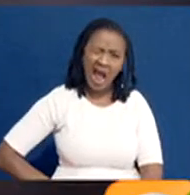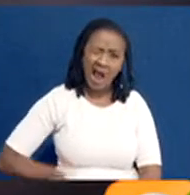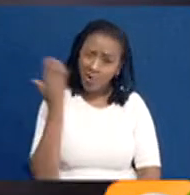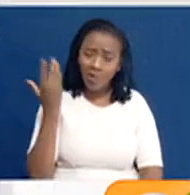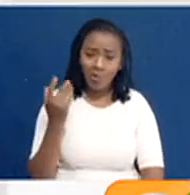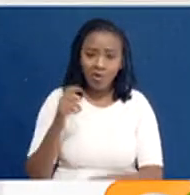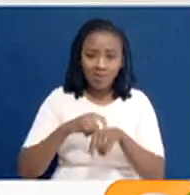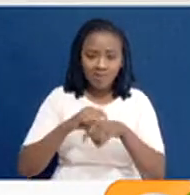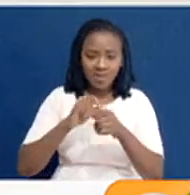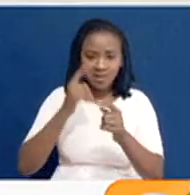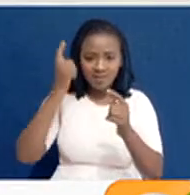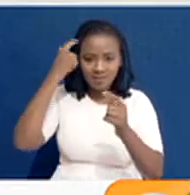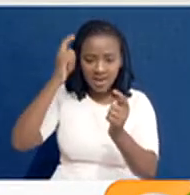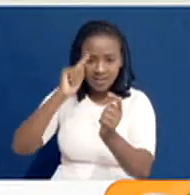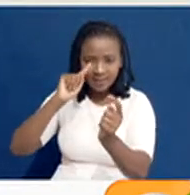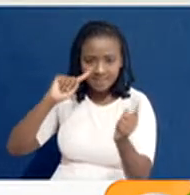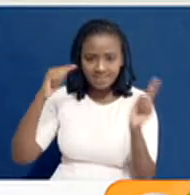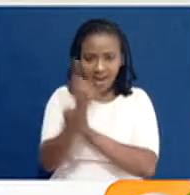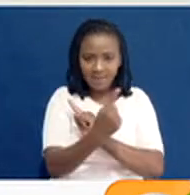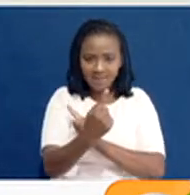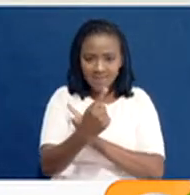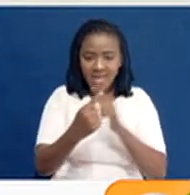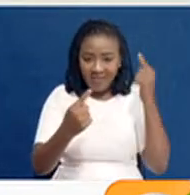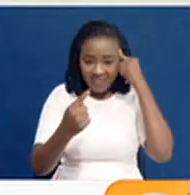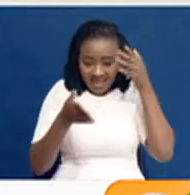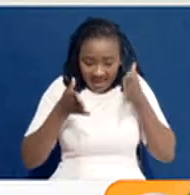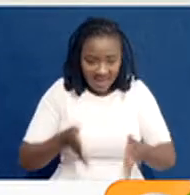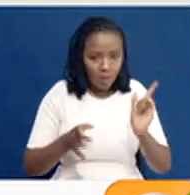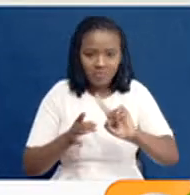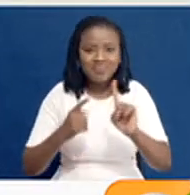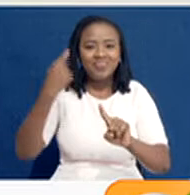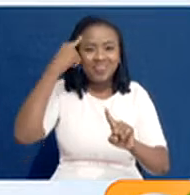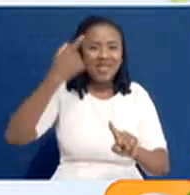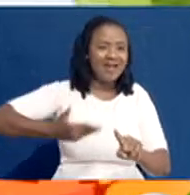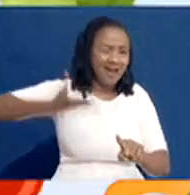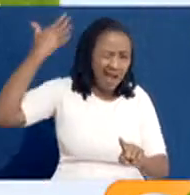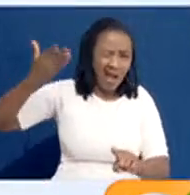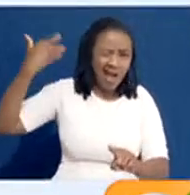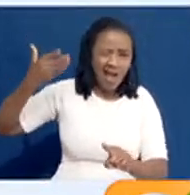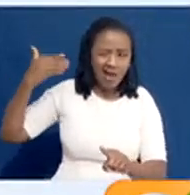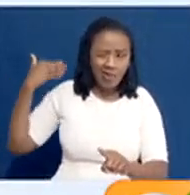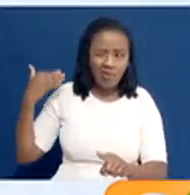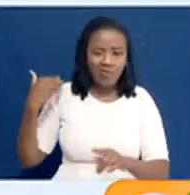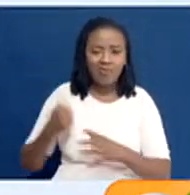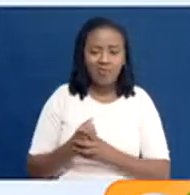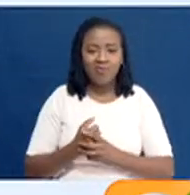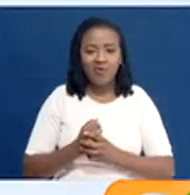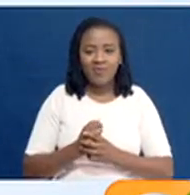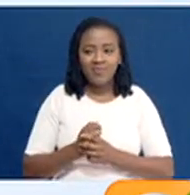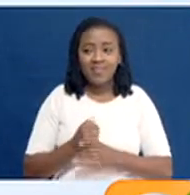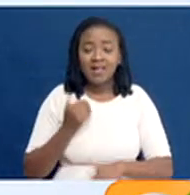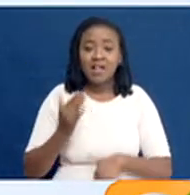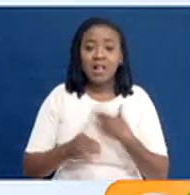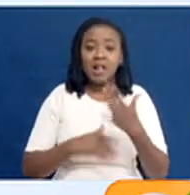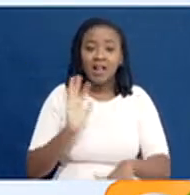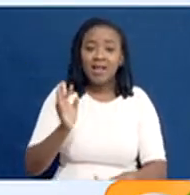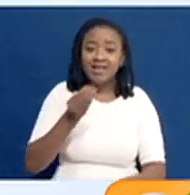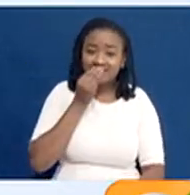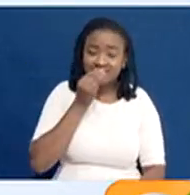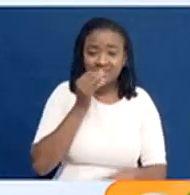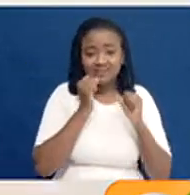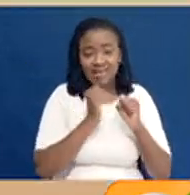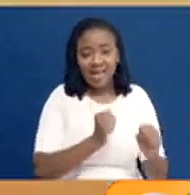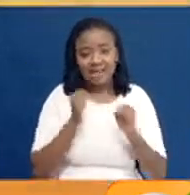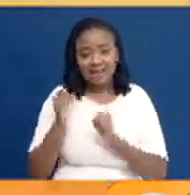kupata madhara zaidi hadi kifo iwapo hazitadhibitiwa vyema. Ikiendelea sana, kukula itakuwa shida, nutrition issues, kumbwa uwezi